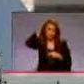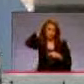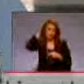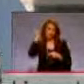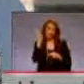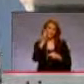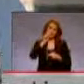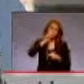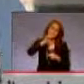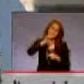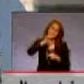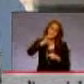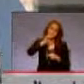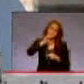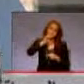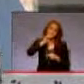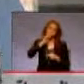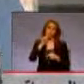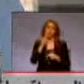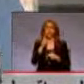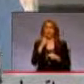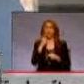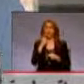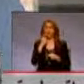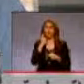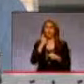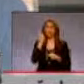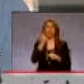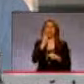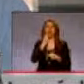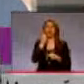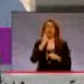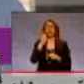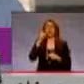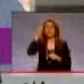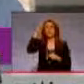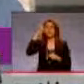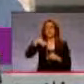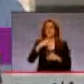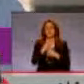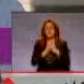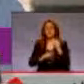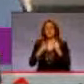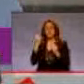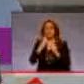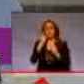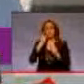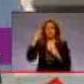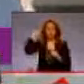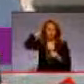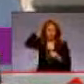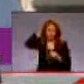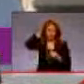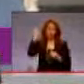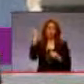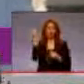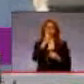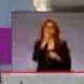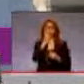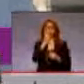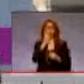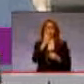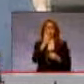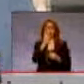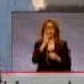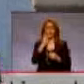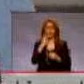العمود الفقري ناتج عن اعوجاج بنسميه اعوجاج مبكر في العمود الفقري. عنده اعوجاج مزدوج او دبل كيرف يعني على شكل